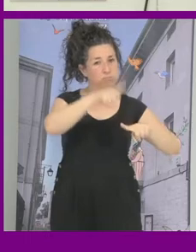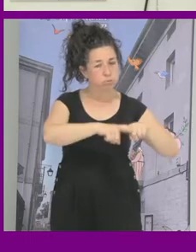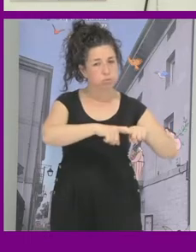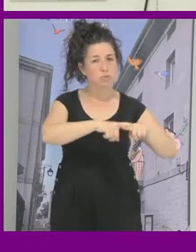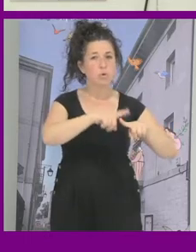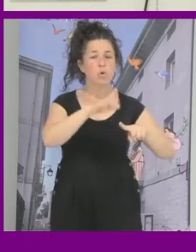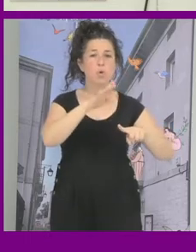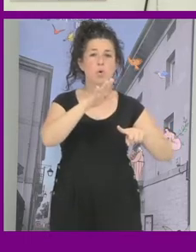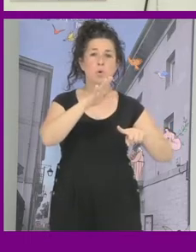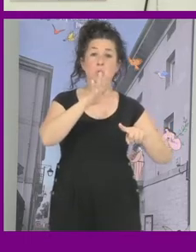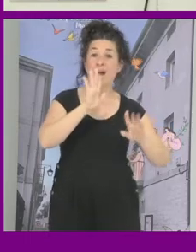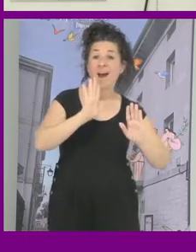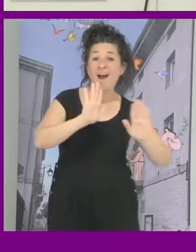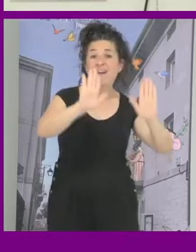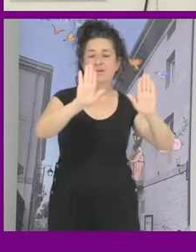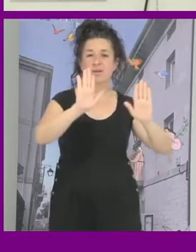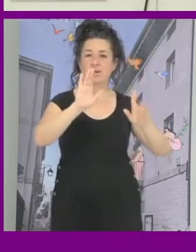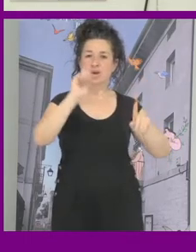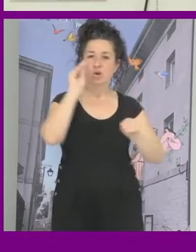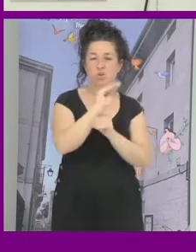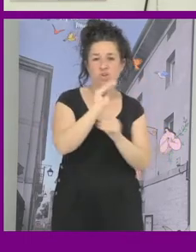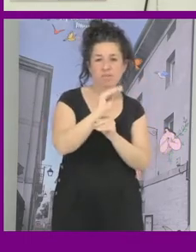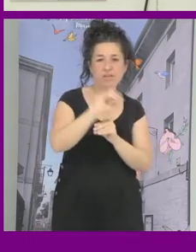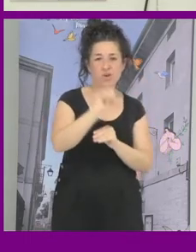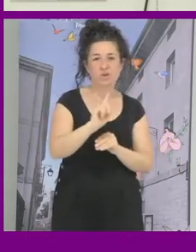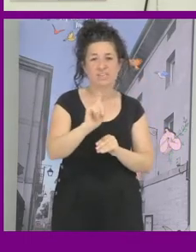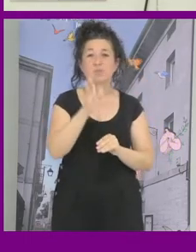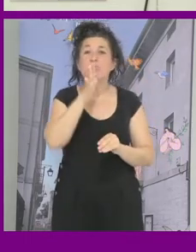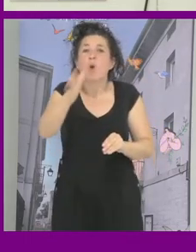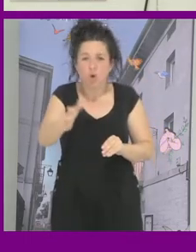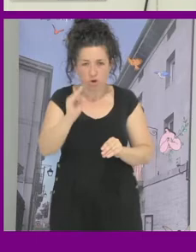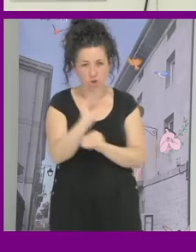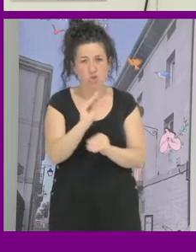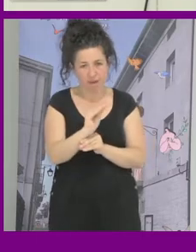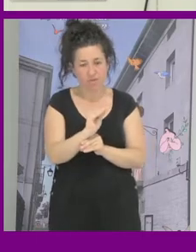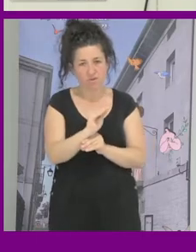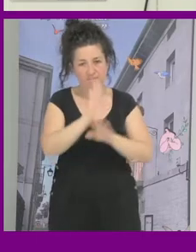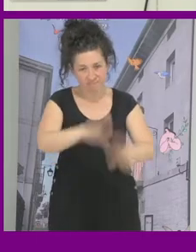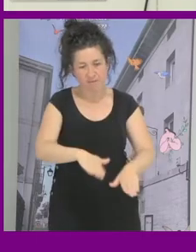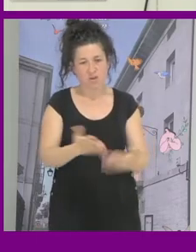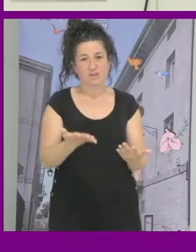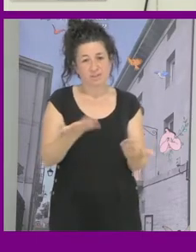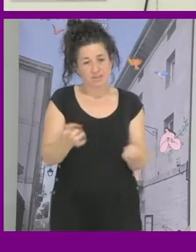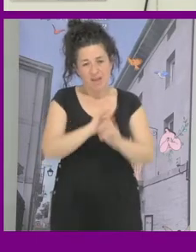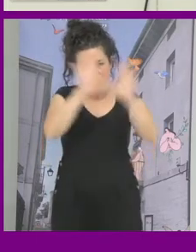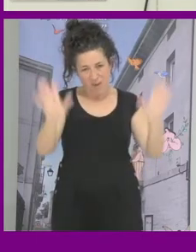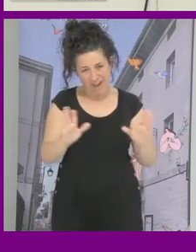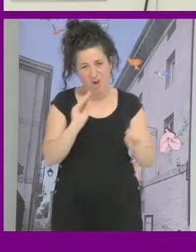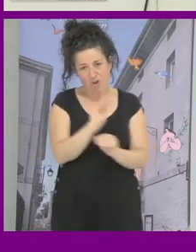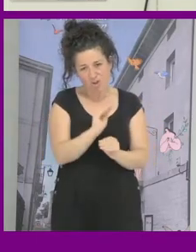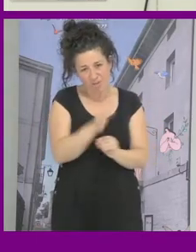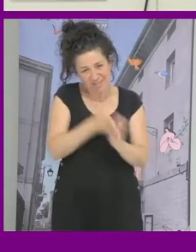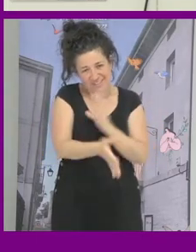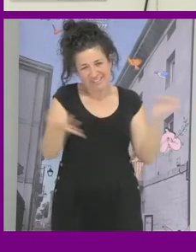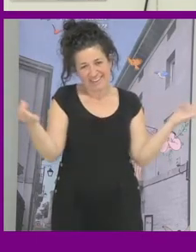zuzen ere kontserbadorea delako. Bai, bueno, argia da. Hau da, kontserbadorea izateak zer suposatzen du? Ba, nahiago